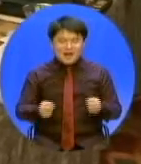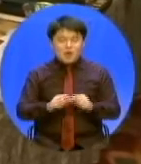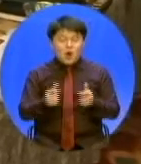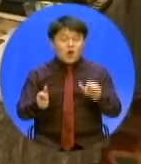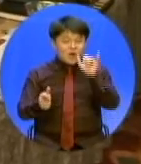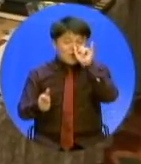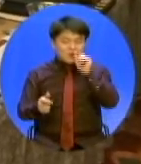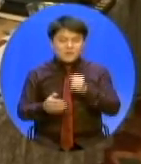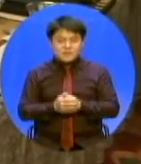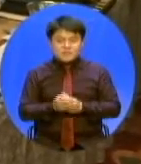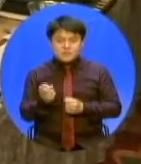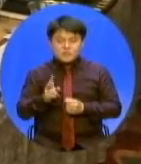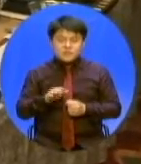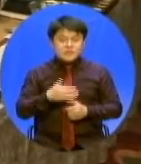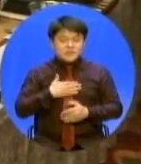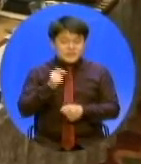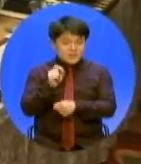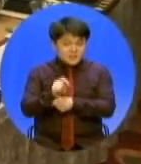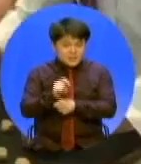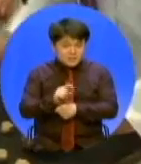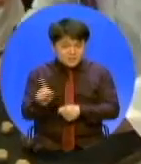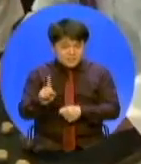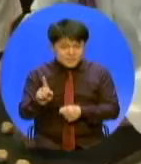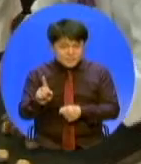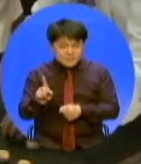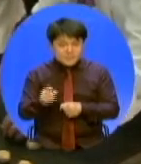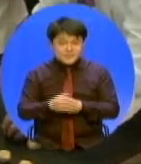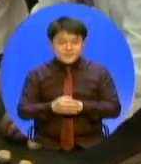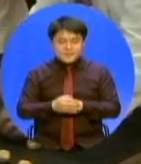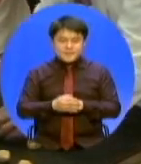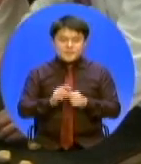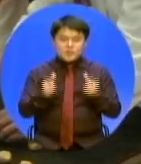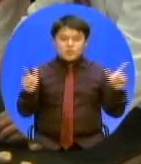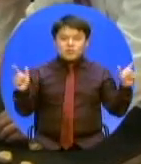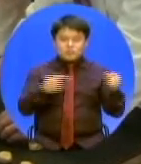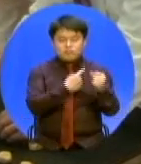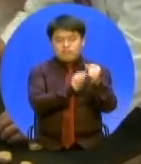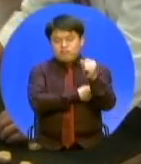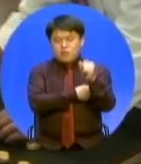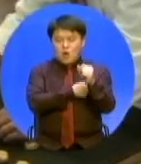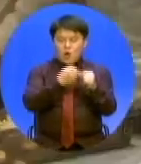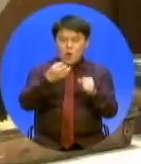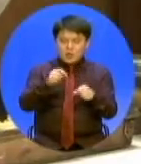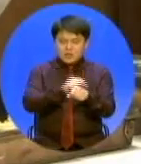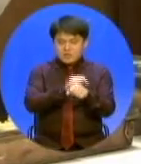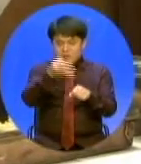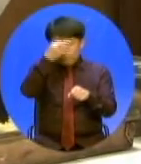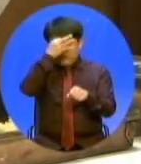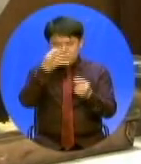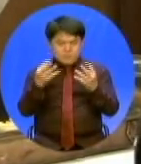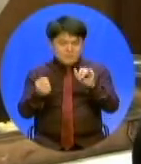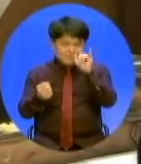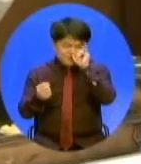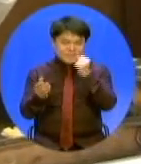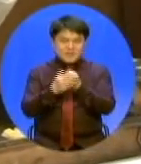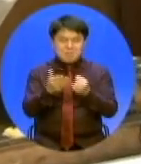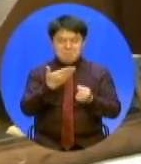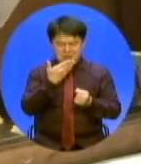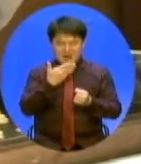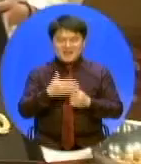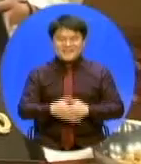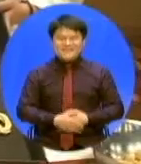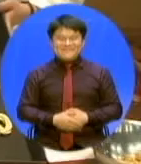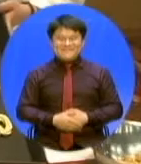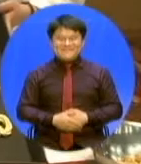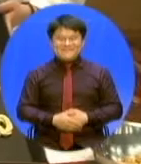그리고 네. 저희들 직원들이 그만큼 여러 가지 네. 여러 가지 재능을 또 가지고 있기 때문에 저희 가능한 겁니다.